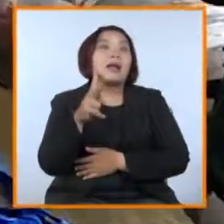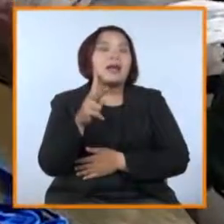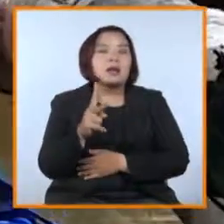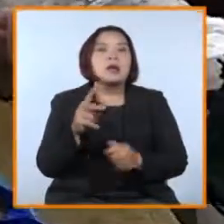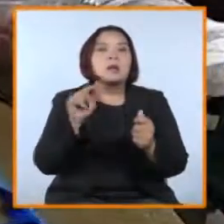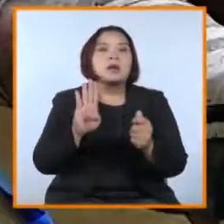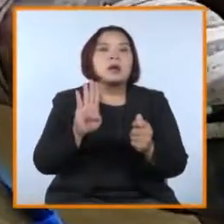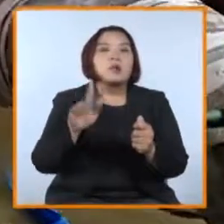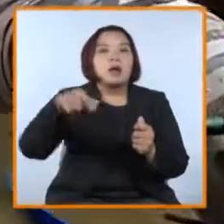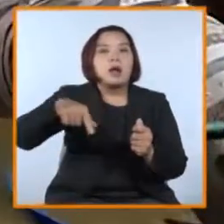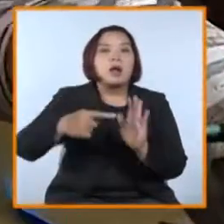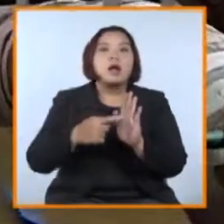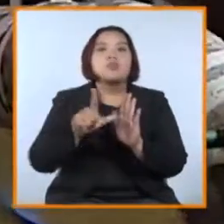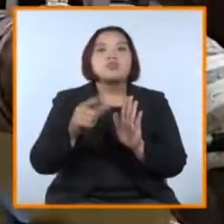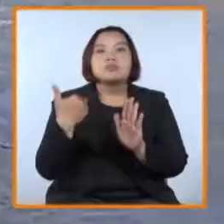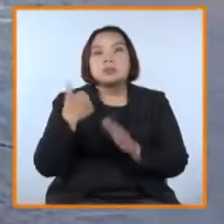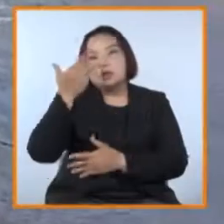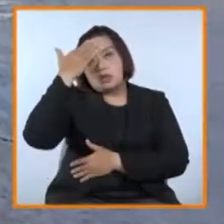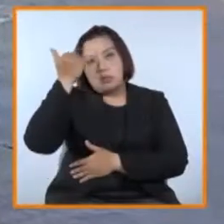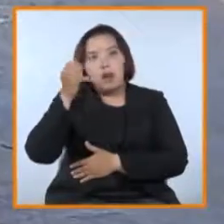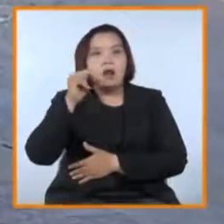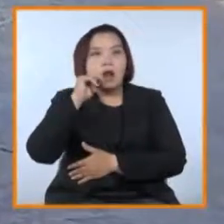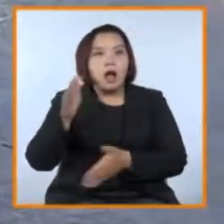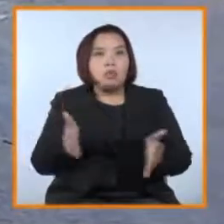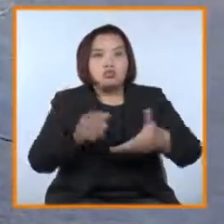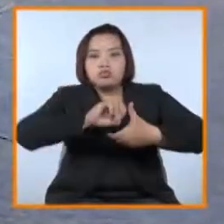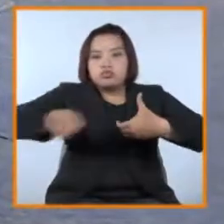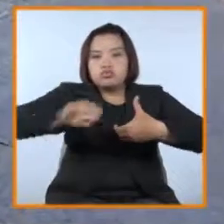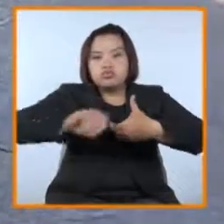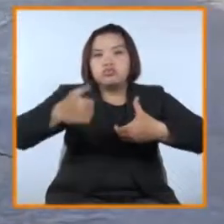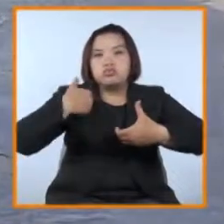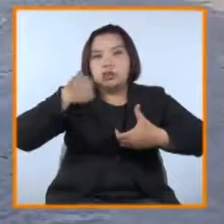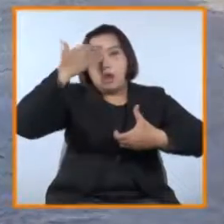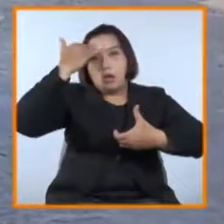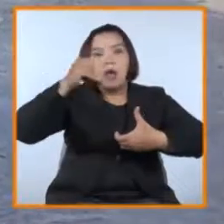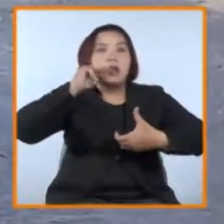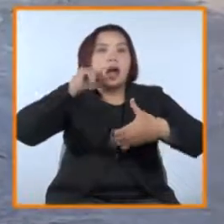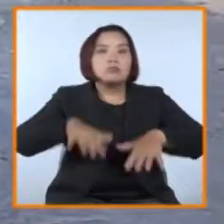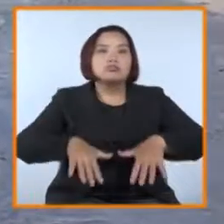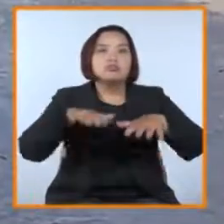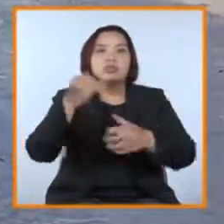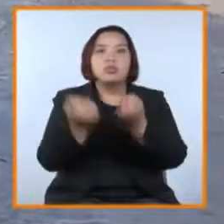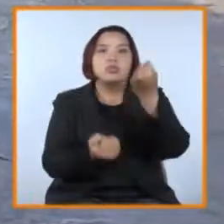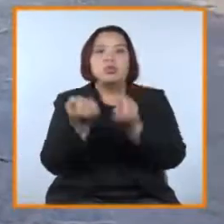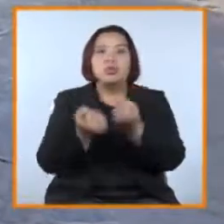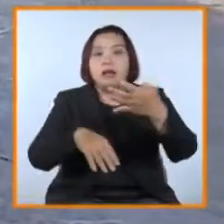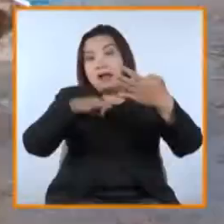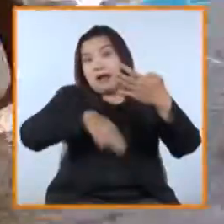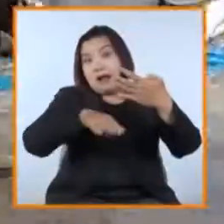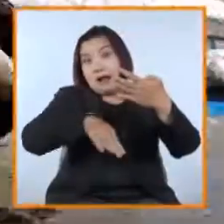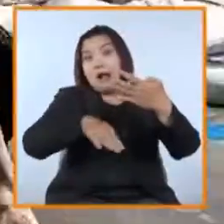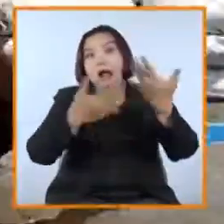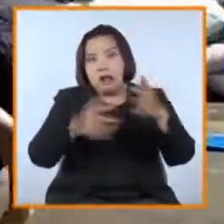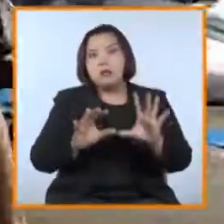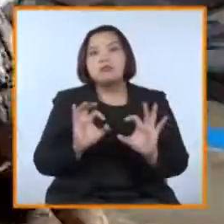พูดอำเภอปากเกร็ดจังหวัดนนทบุรีค่ะเร่งระบายน้ำกันอย่างต่อเนื่องทำให้มีน้ำท่วมลานจอดรถชั้นใต้ดินเนี่ยเริ่มลดลงแล้วนะค